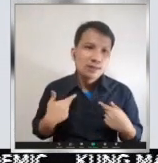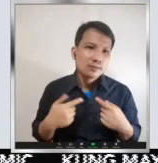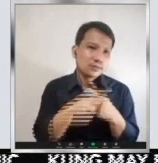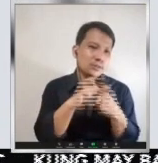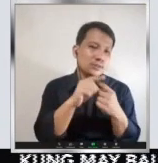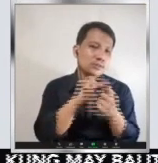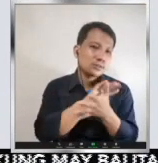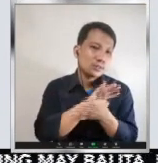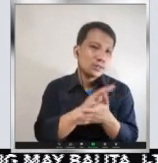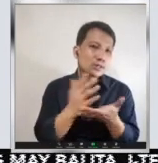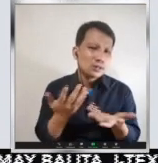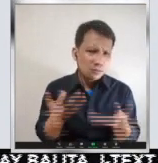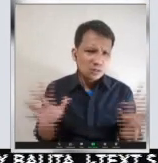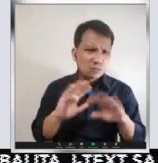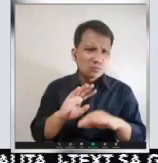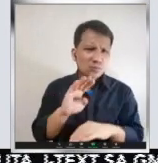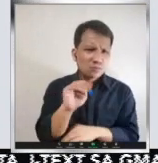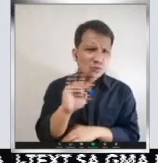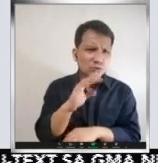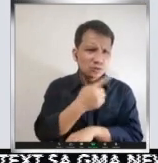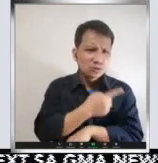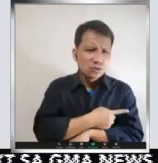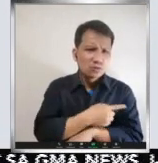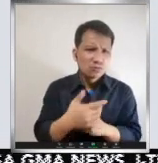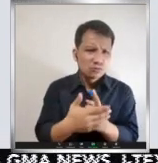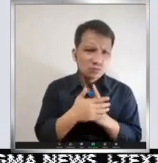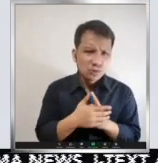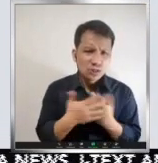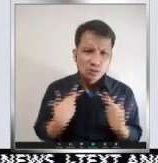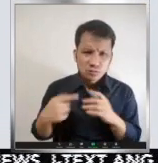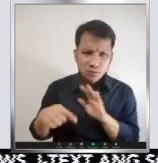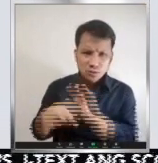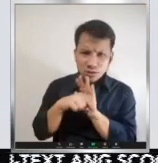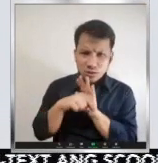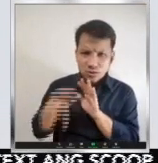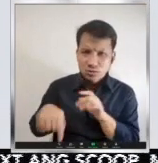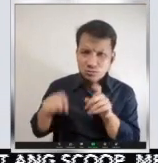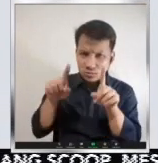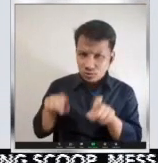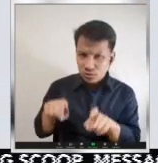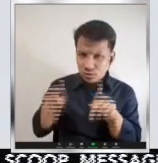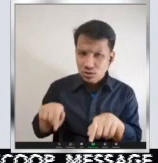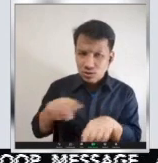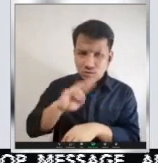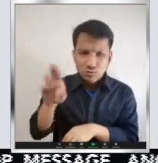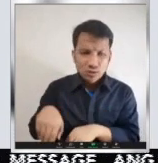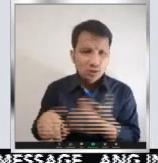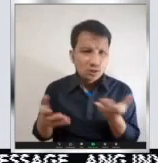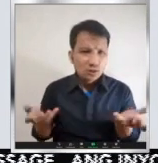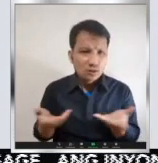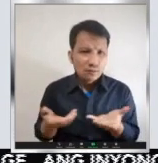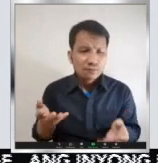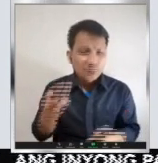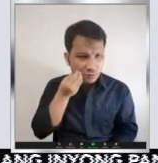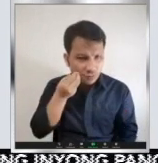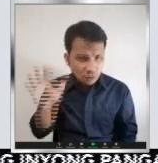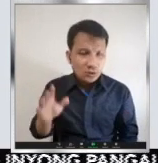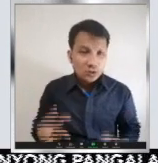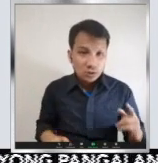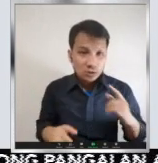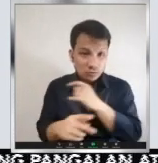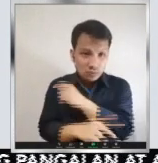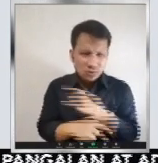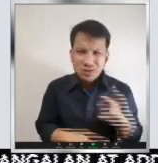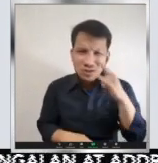14-day quarantine at nag-negatibo sa test sa Maynila, kaya pinauwi na siya sa Misamis Occidental. Pero sumama raw ang pakiramdam niya